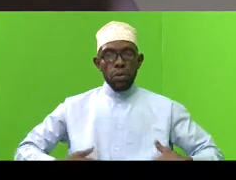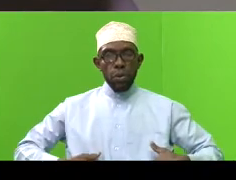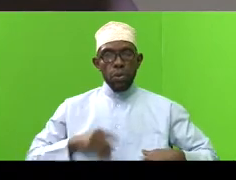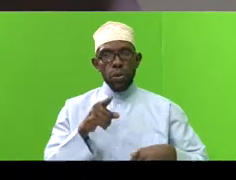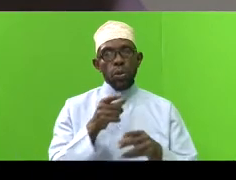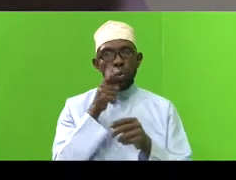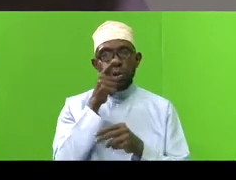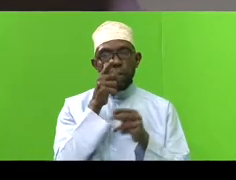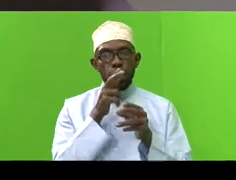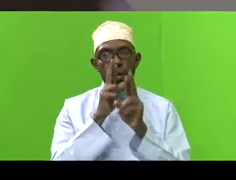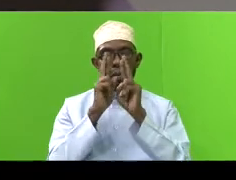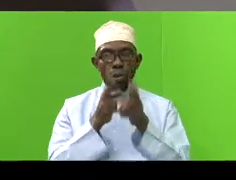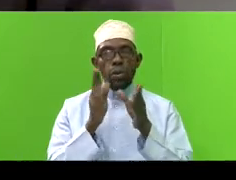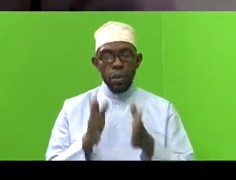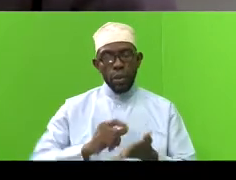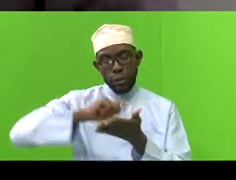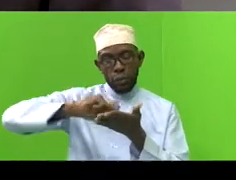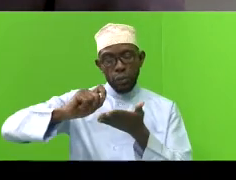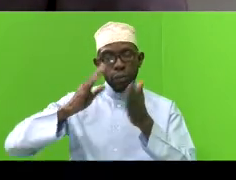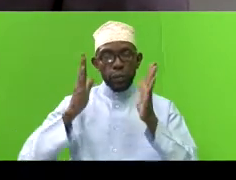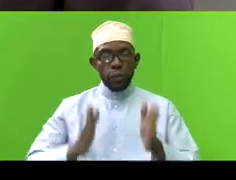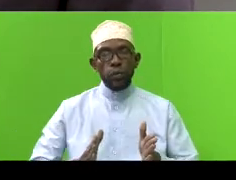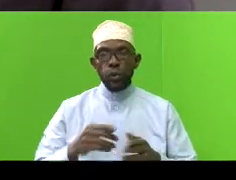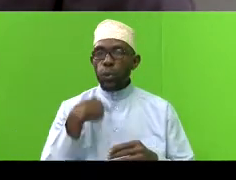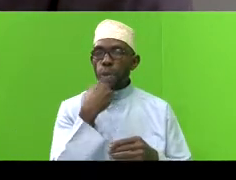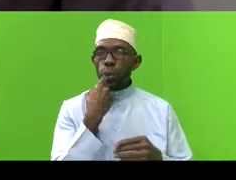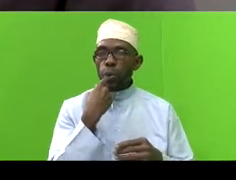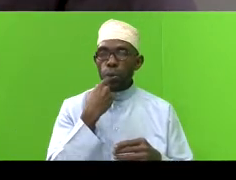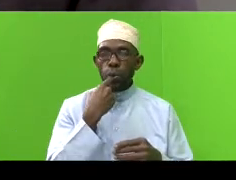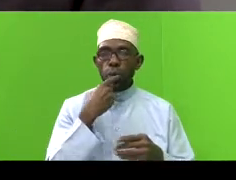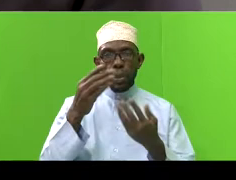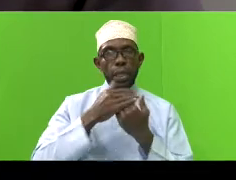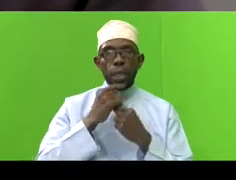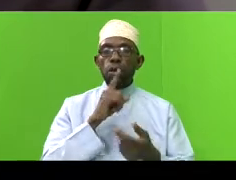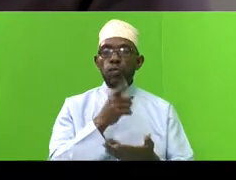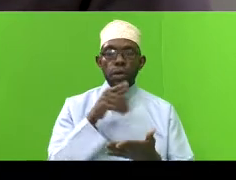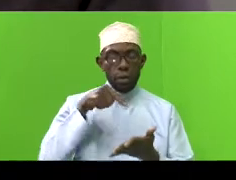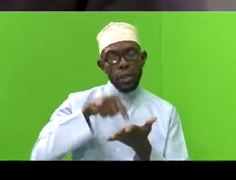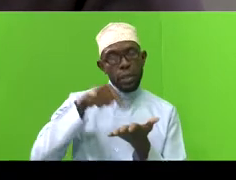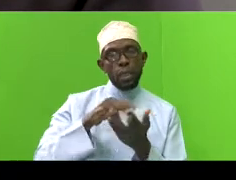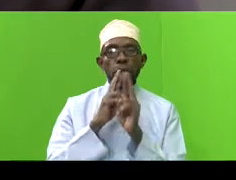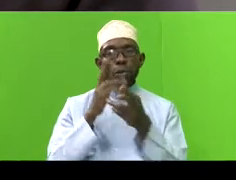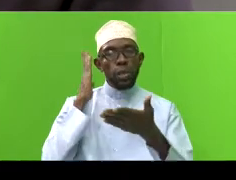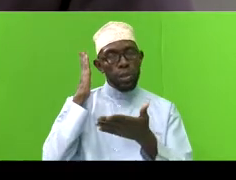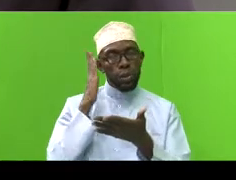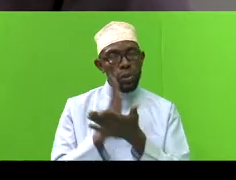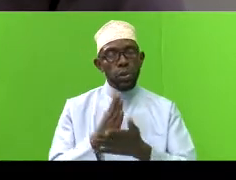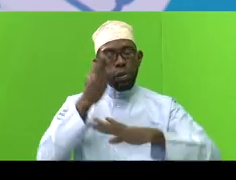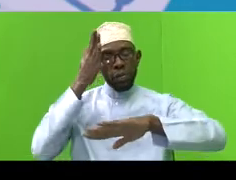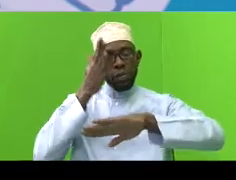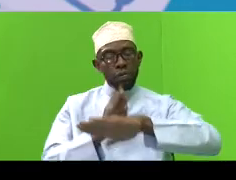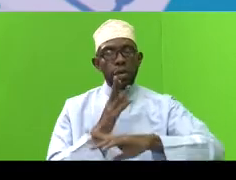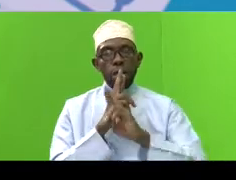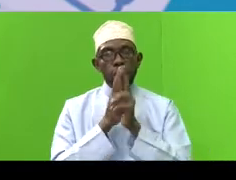kama mwanahabari au hata mhariri ni watu ambao utawapata papo kwa hapo katika kuthibitisha taarifa hizo, iwe ni za kweli ama ni za